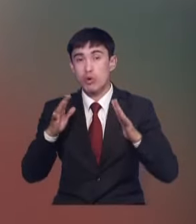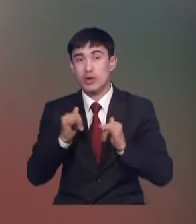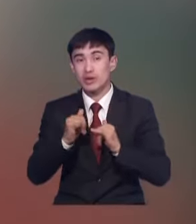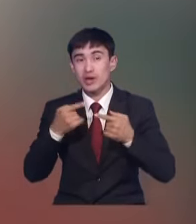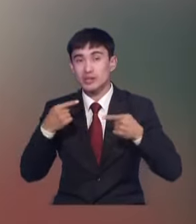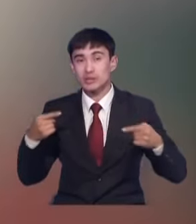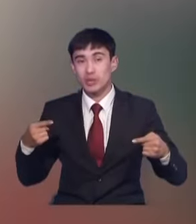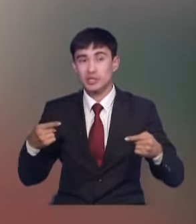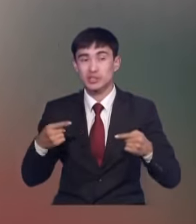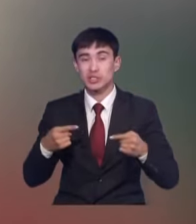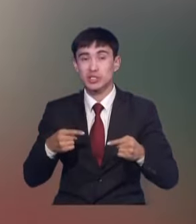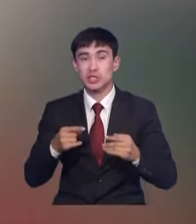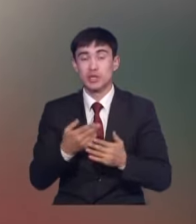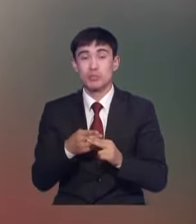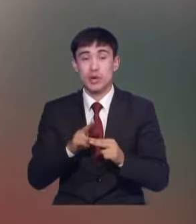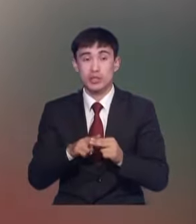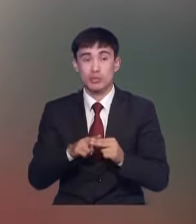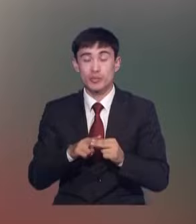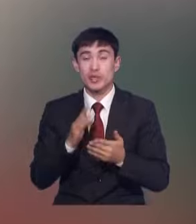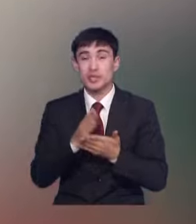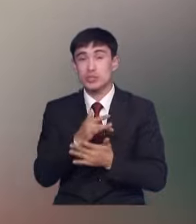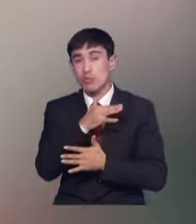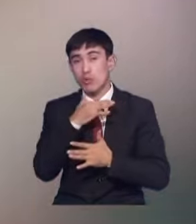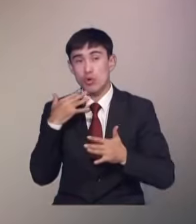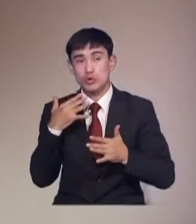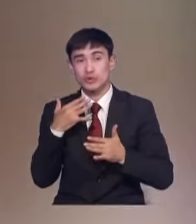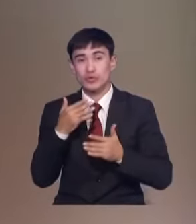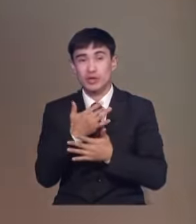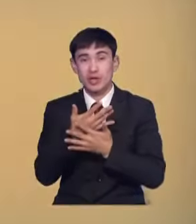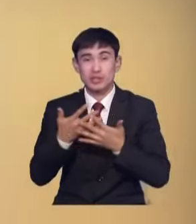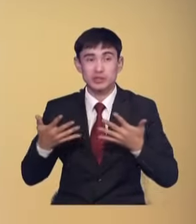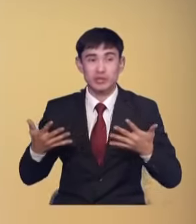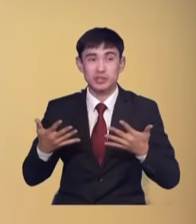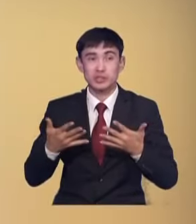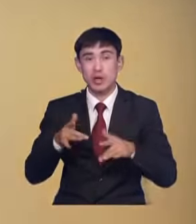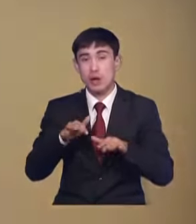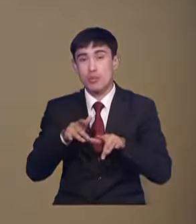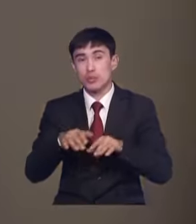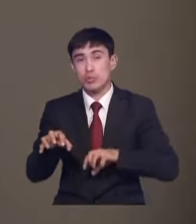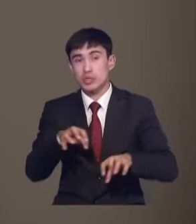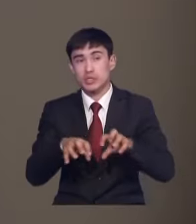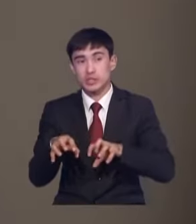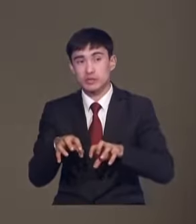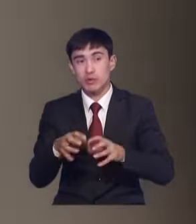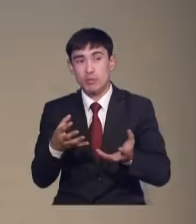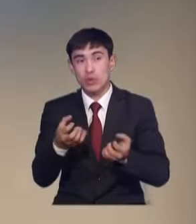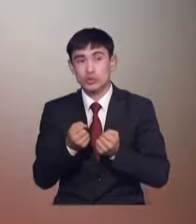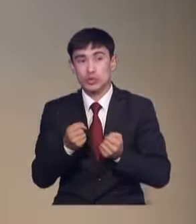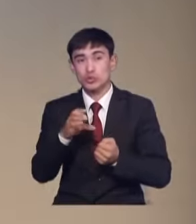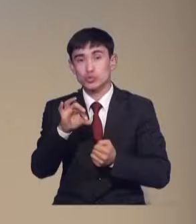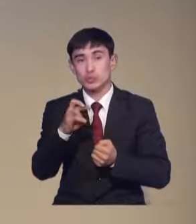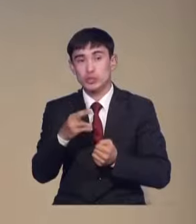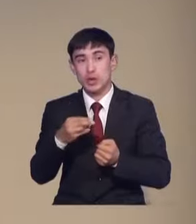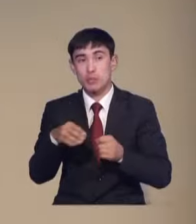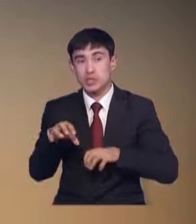разнообразным и изощрённые причём Существует множество его разновидностей компьютерное мошенничество получение субсидий